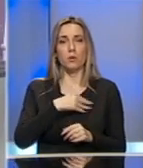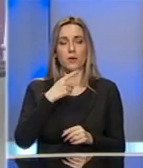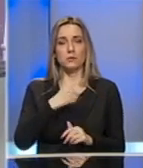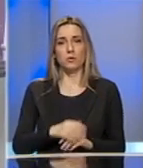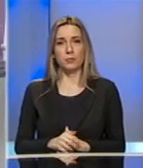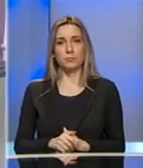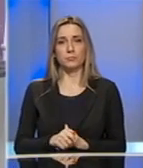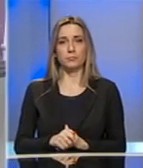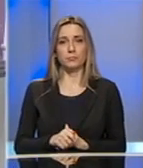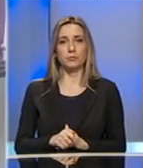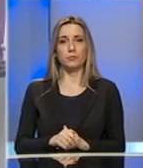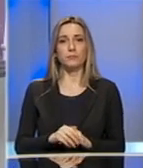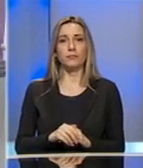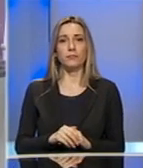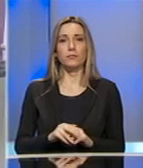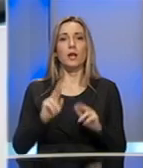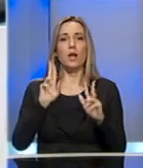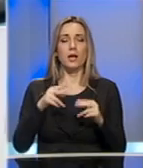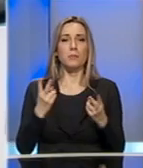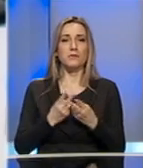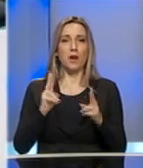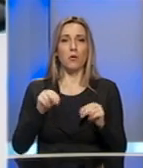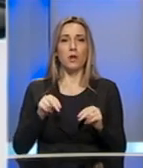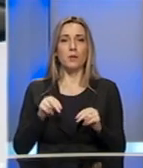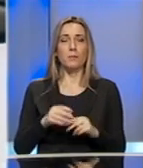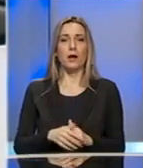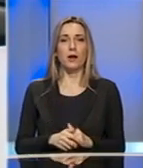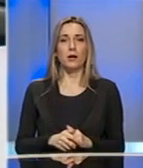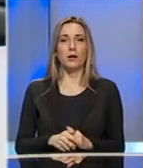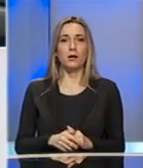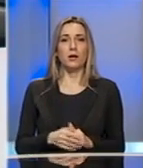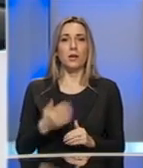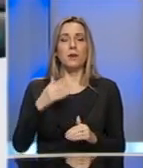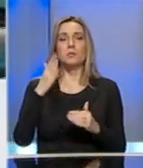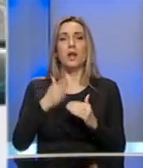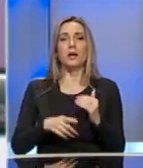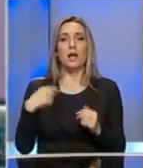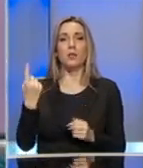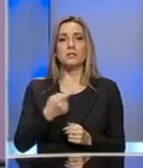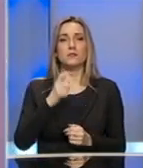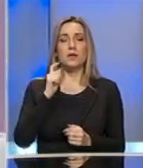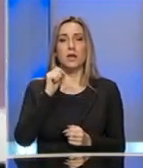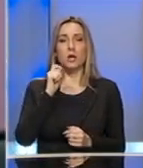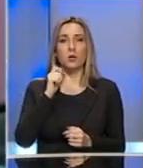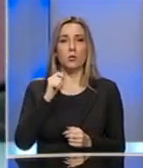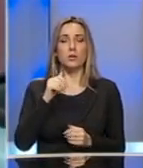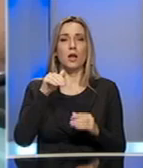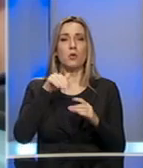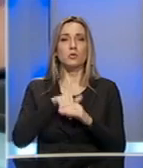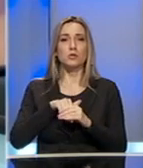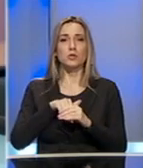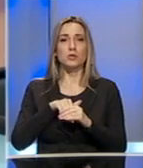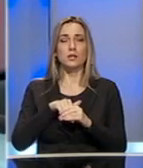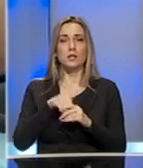mjera? Mislim svakako da ima, ipak smo na kraju svi ljudi, jel? U suštini ono